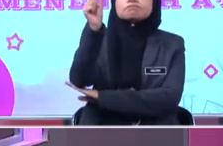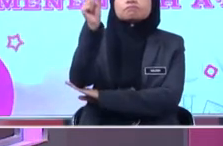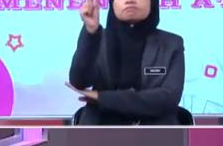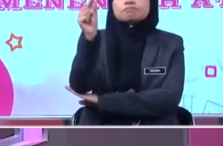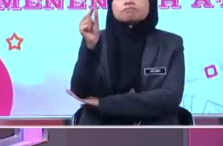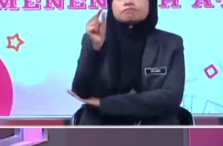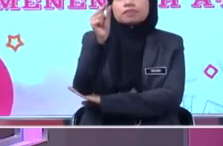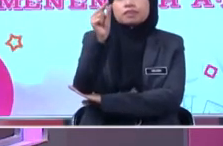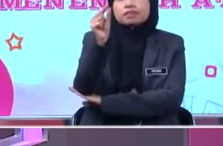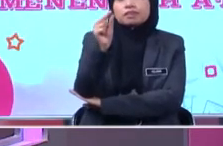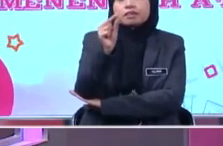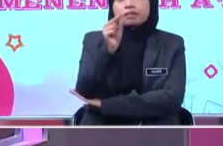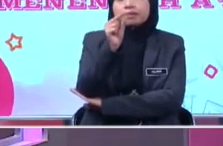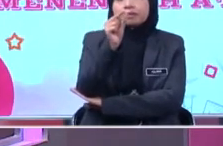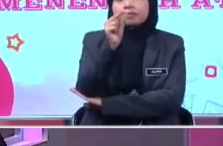mafissamawati